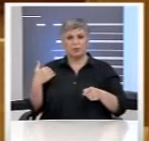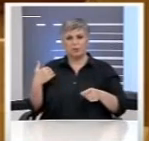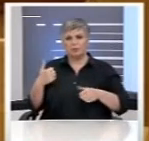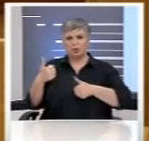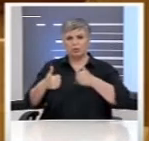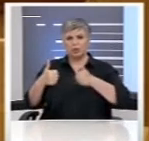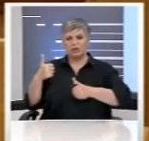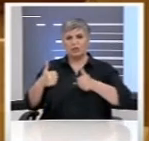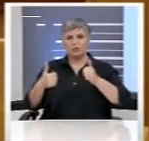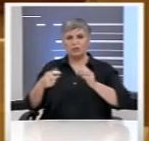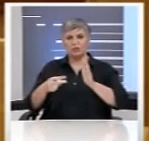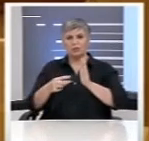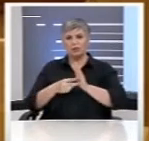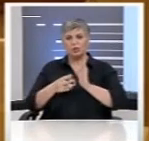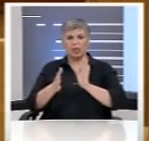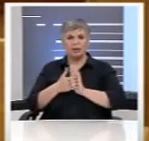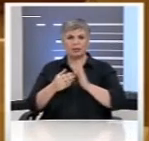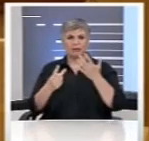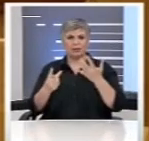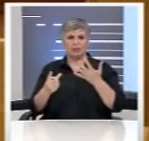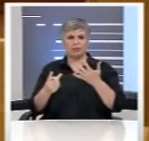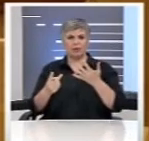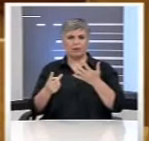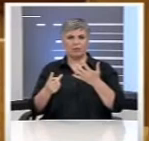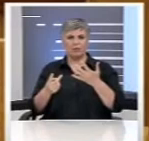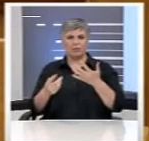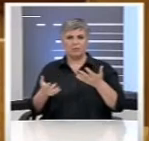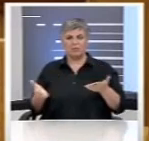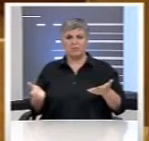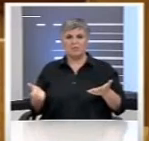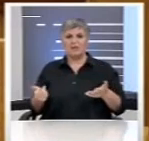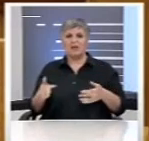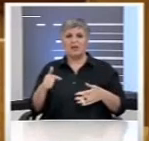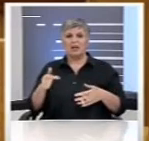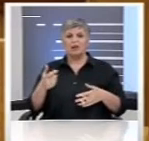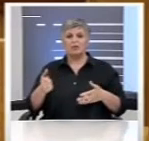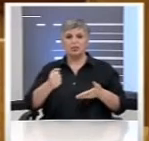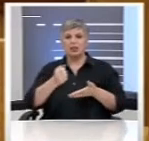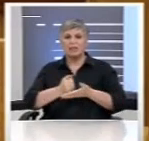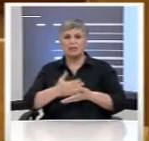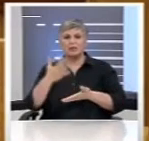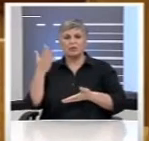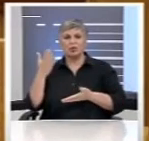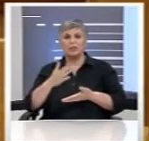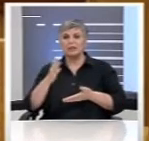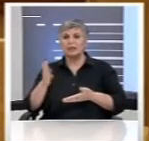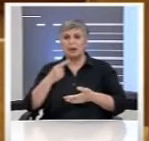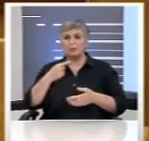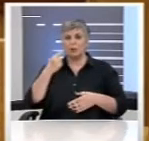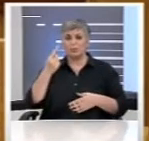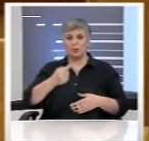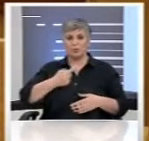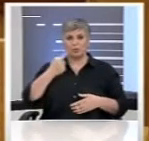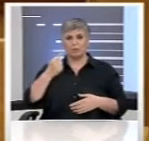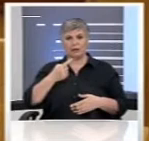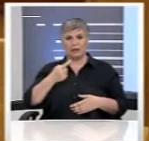του 2017. Δεν νομίζω ότι μπορεί να το αξιολογήσει κάποιος προσωπικά. Οι πιο κατάλληλοι για το αξιολογήσουν